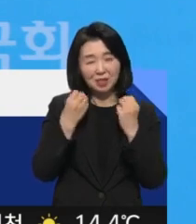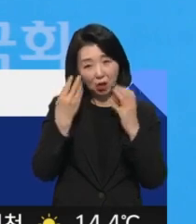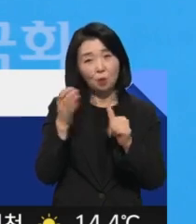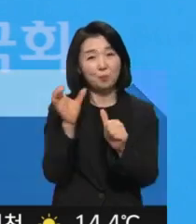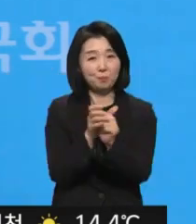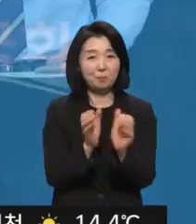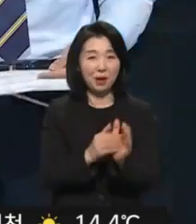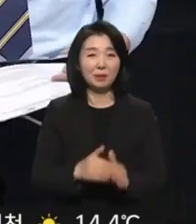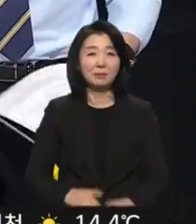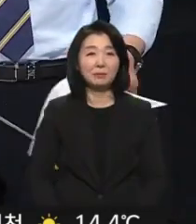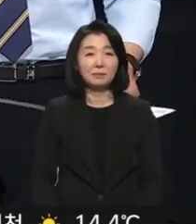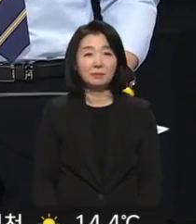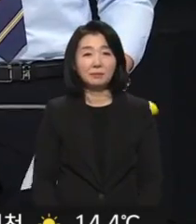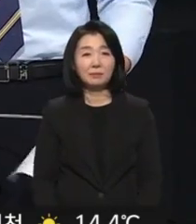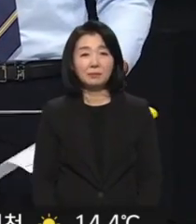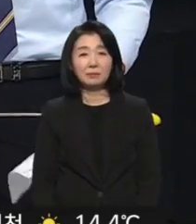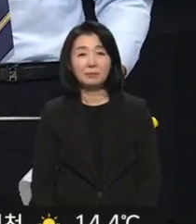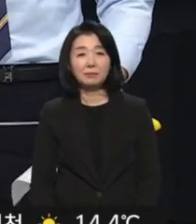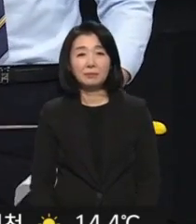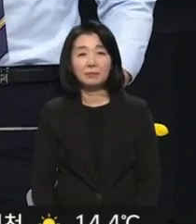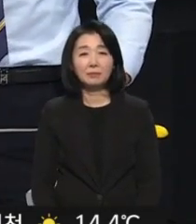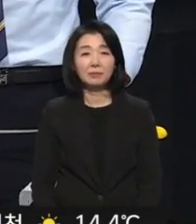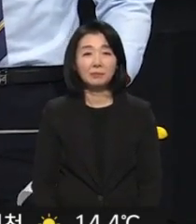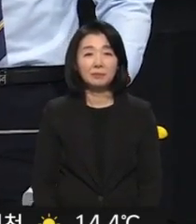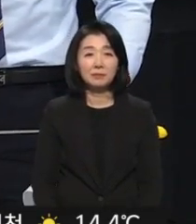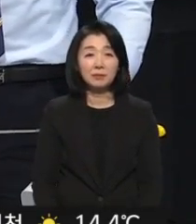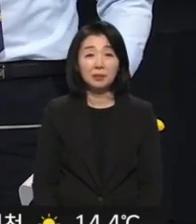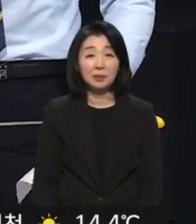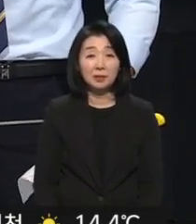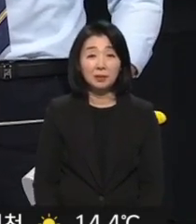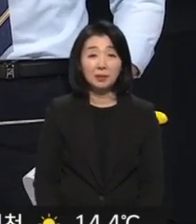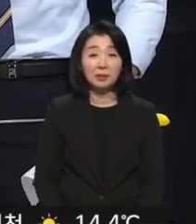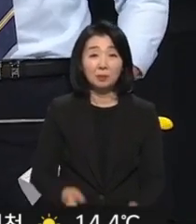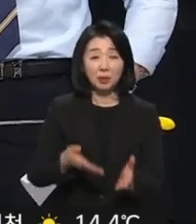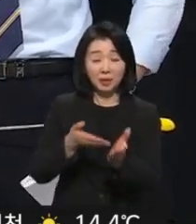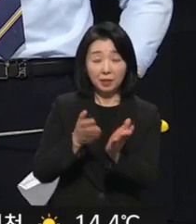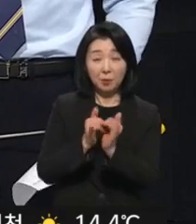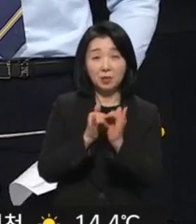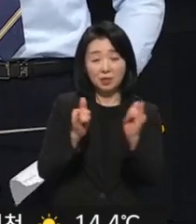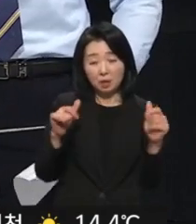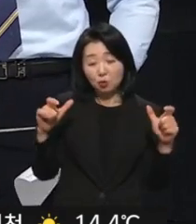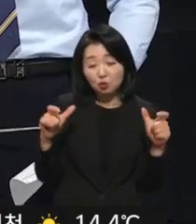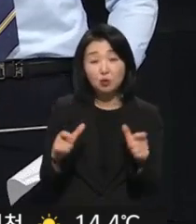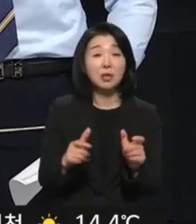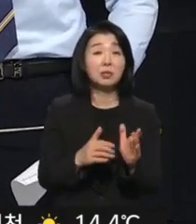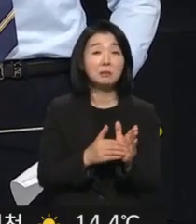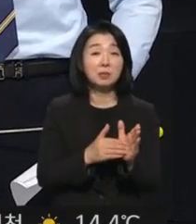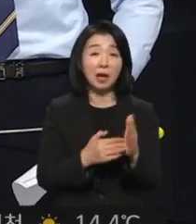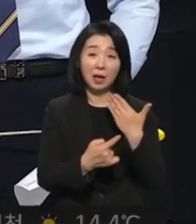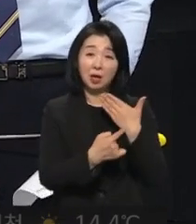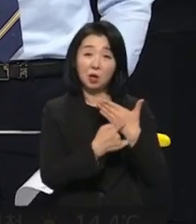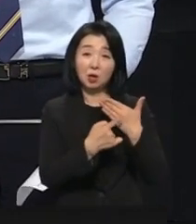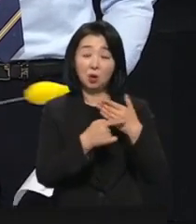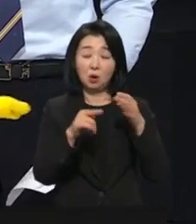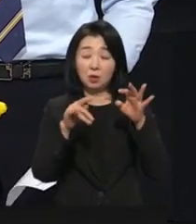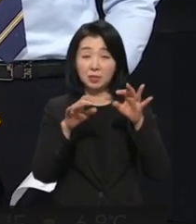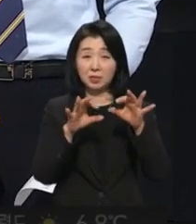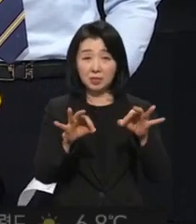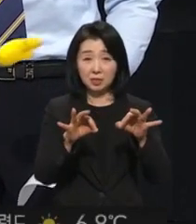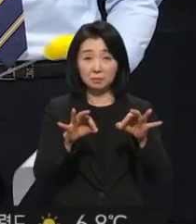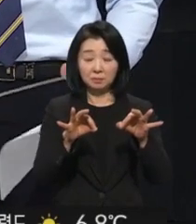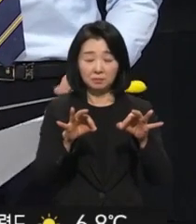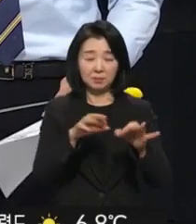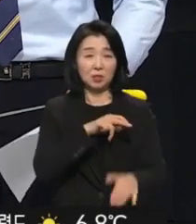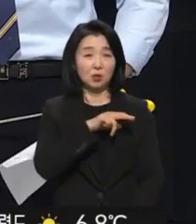있습니다. 민주당 이번 당직 개편 때 대변인단을 축소했습니다. 표면적으로는 김 의원이 대변인